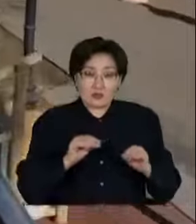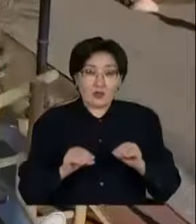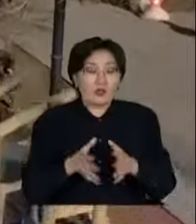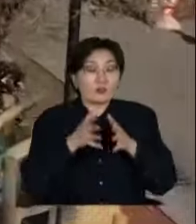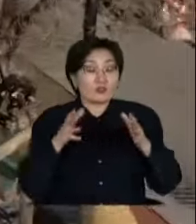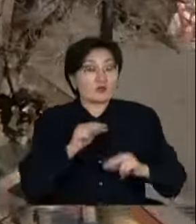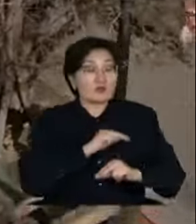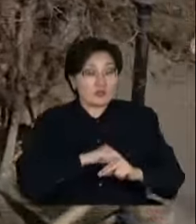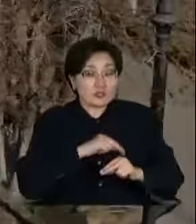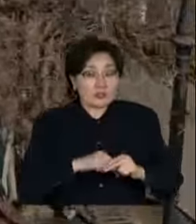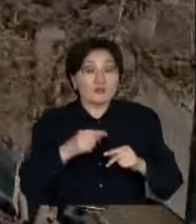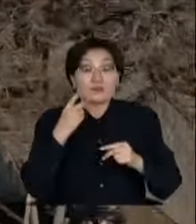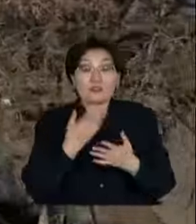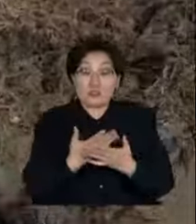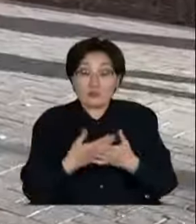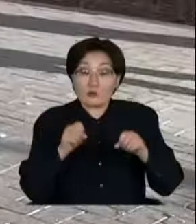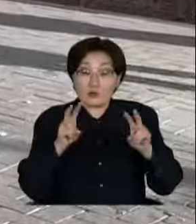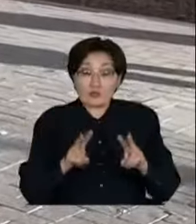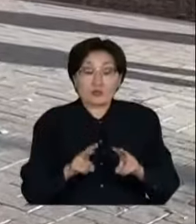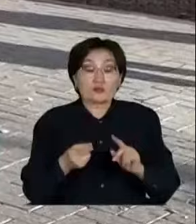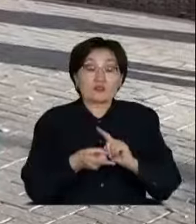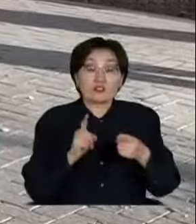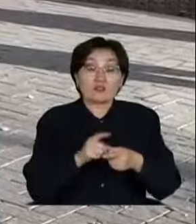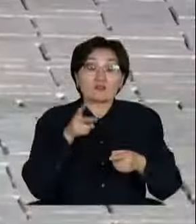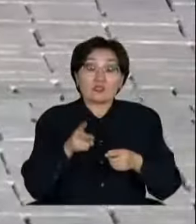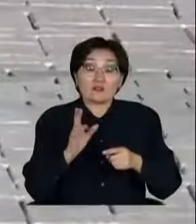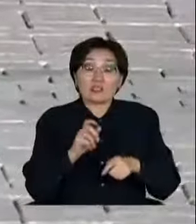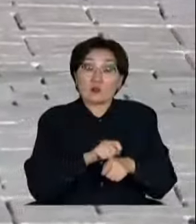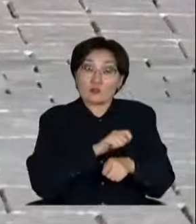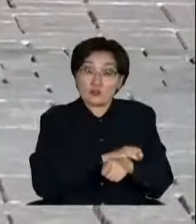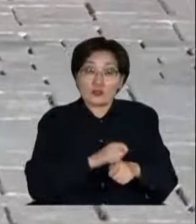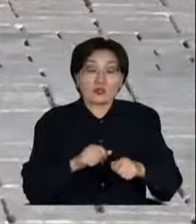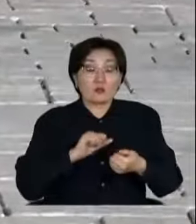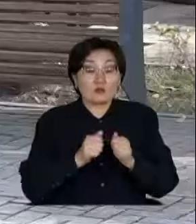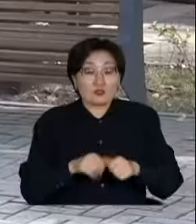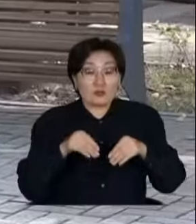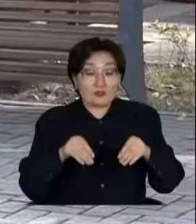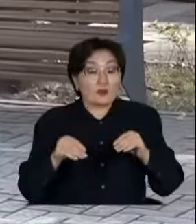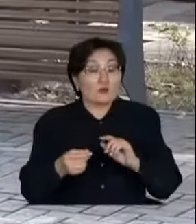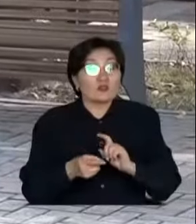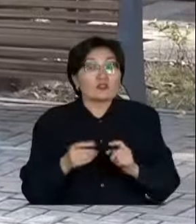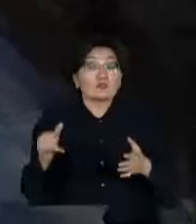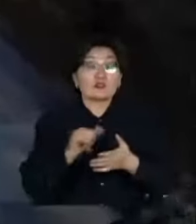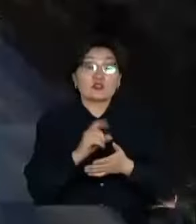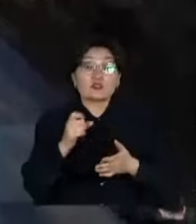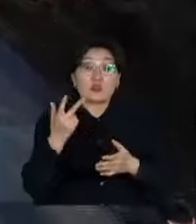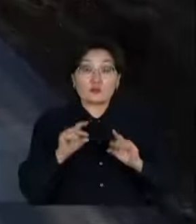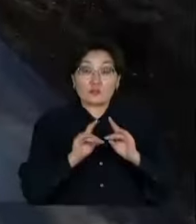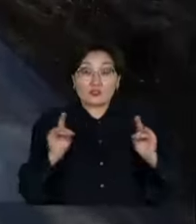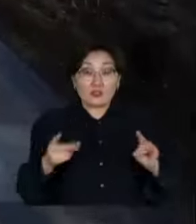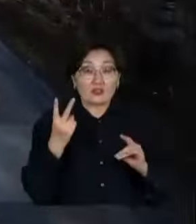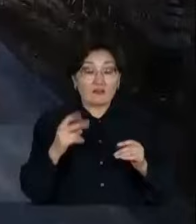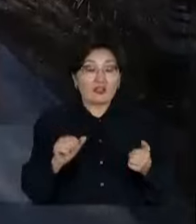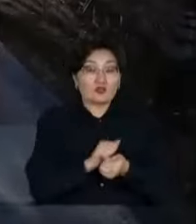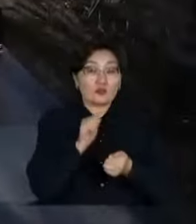Масштаб ремонта налицо. Специалисты заменили 2000 квадратных метров брусчатки, установили 130 скамеек и два